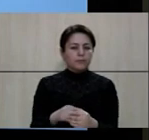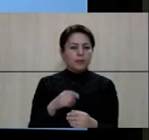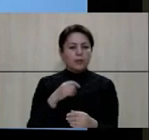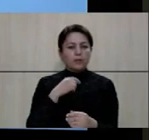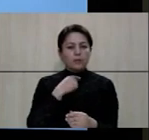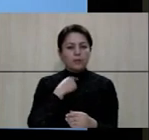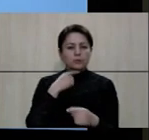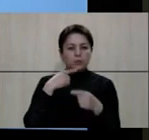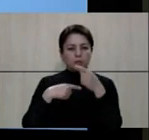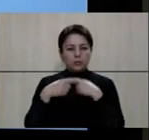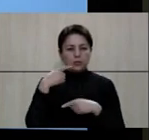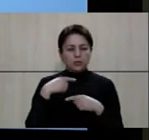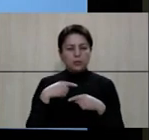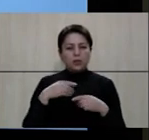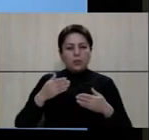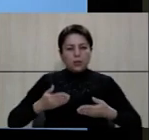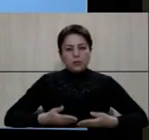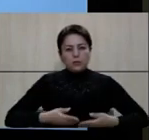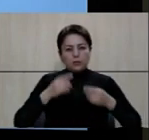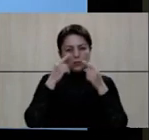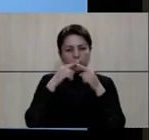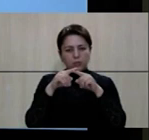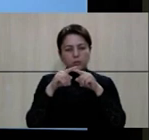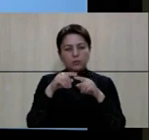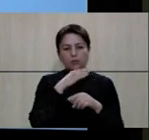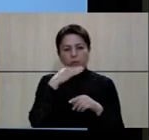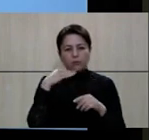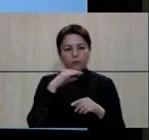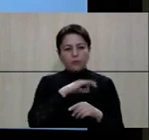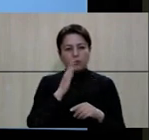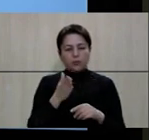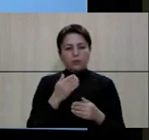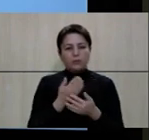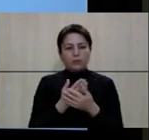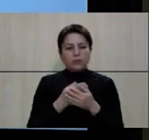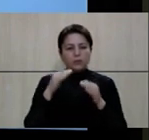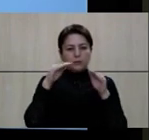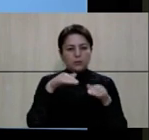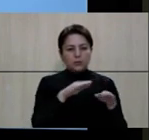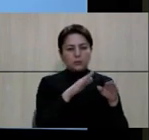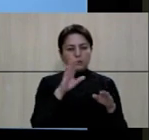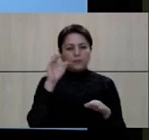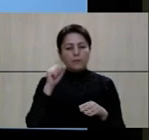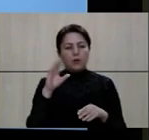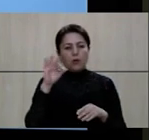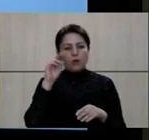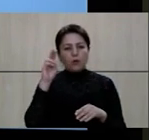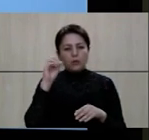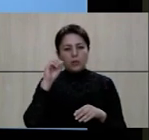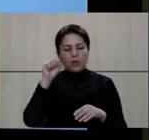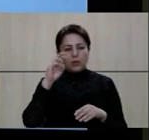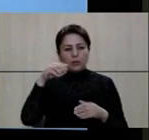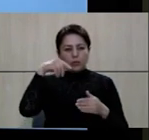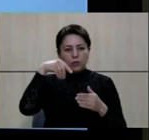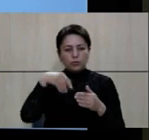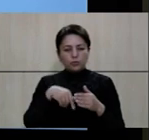Tovushning qaytishidan turmushda va texnikada ko'p foydalaniladi. Masalan, dengiz va okeanlarda chuqurlikni